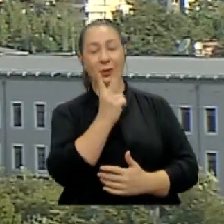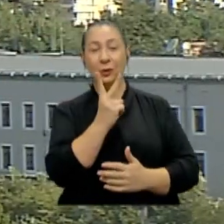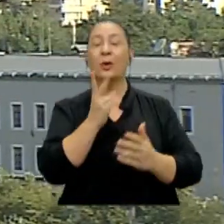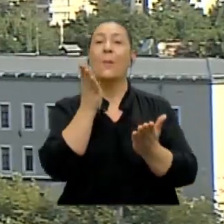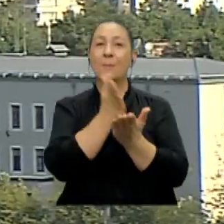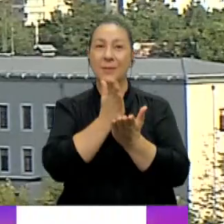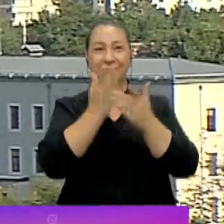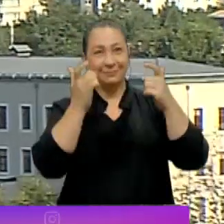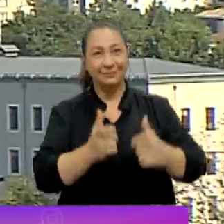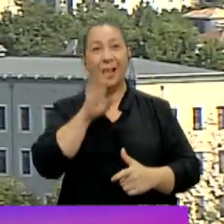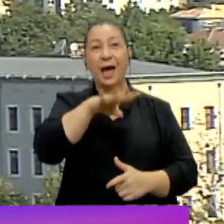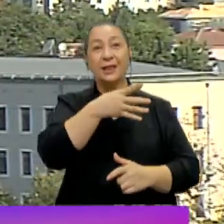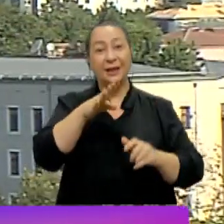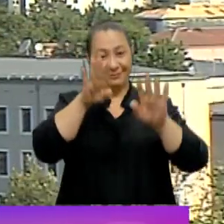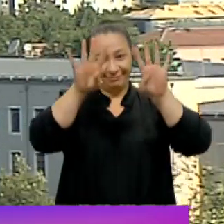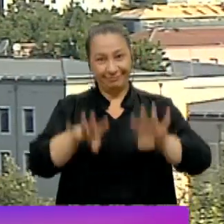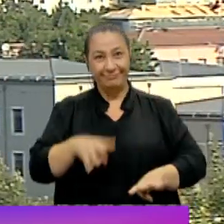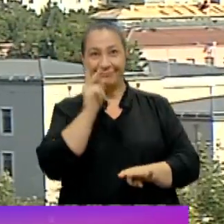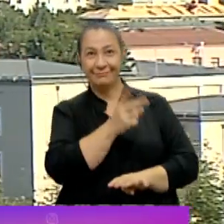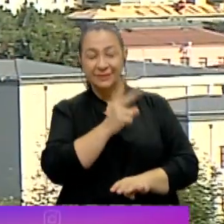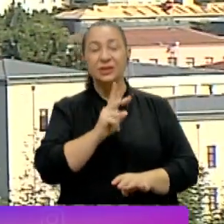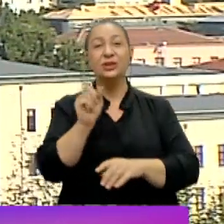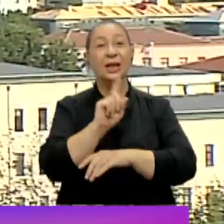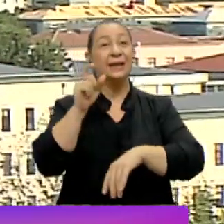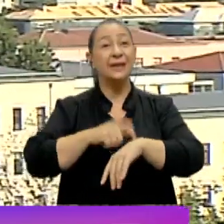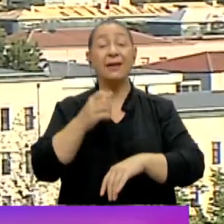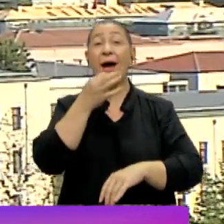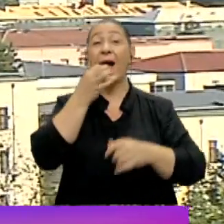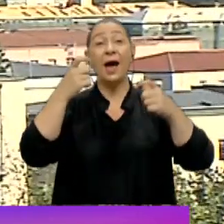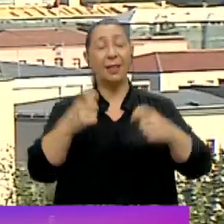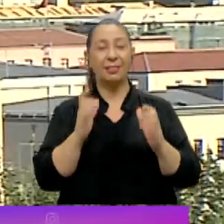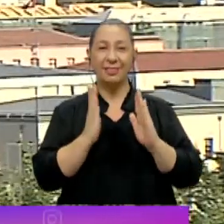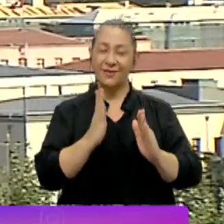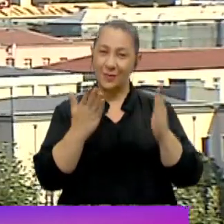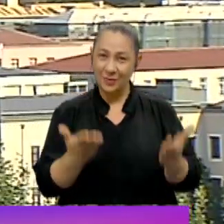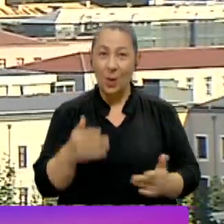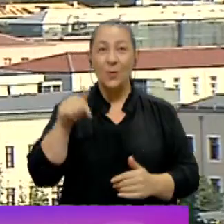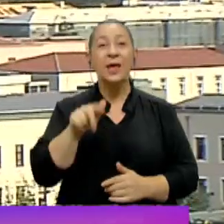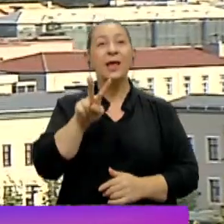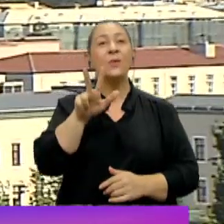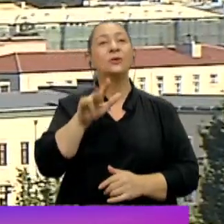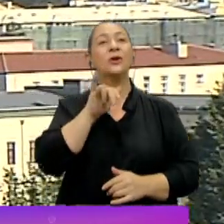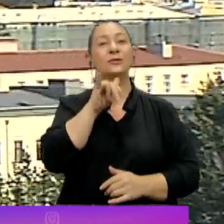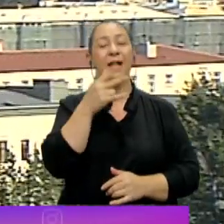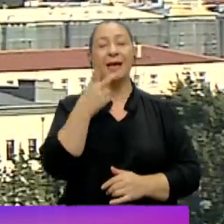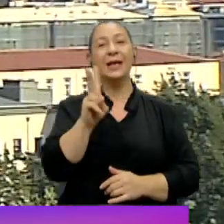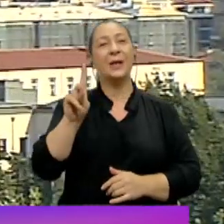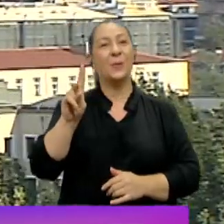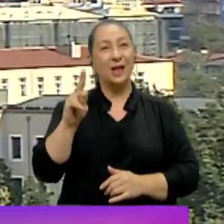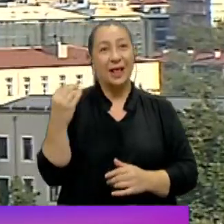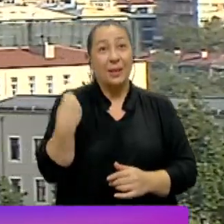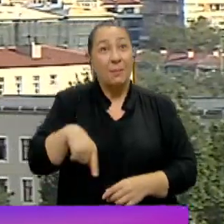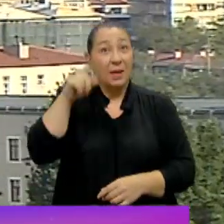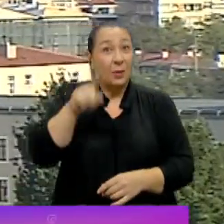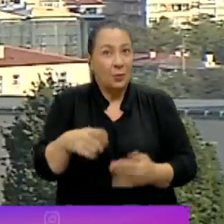Atatürk'ün ebedi istirahatgahı Anıtkabir Çalar Saat Ankara'dan devam ediyor. Bugün 23 Ağustos 2021 yeni bir